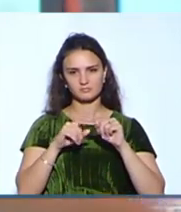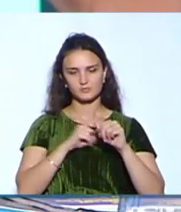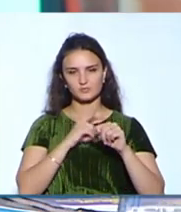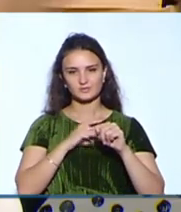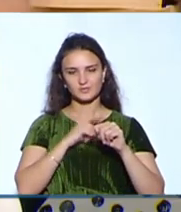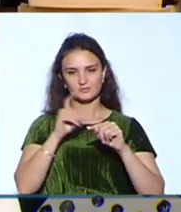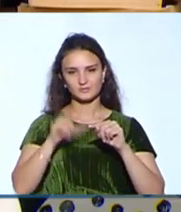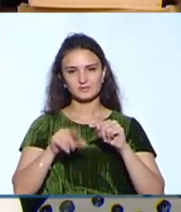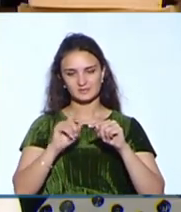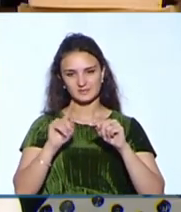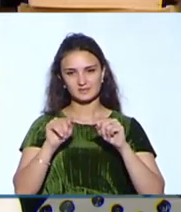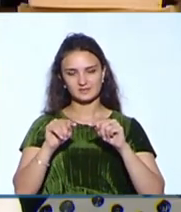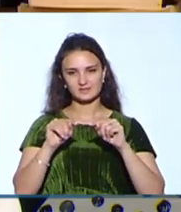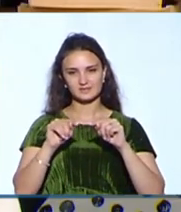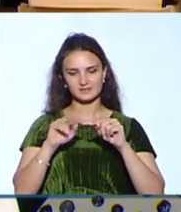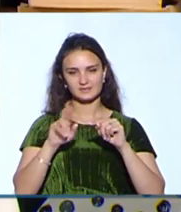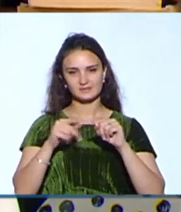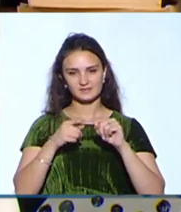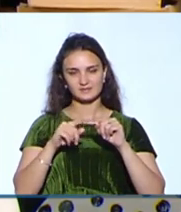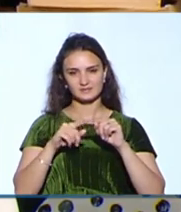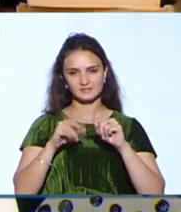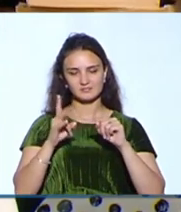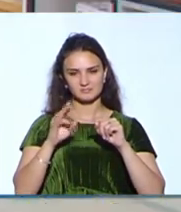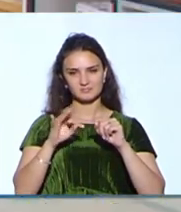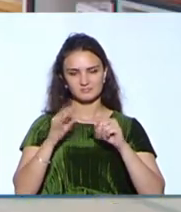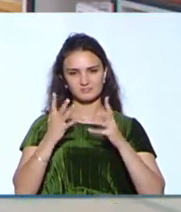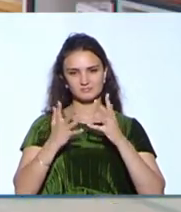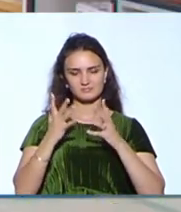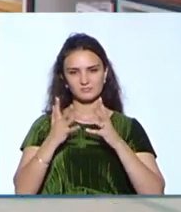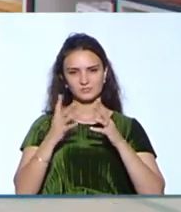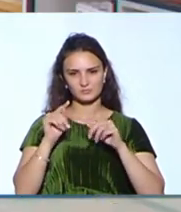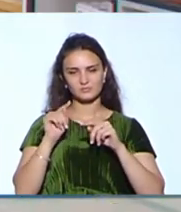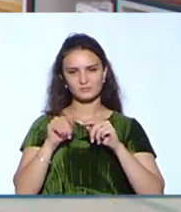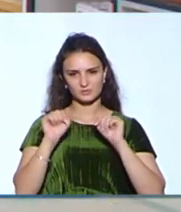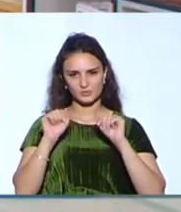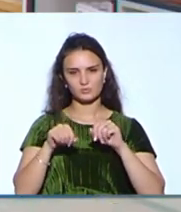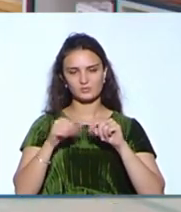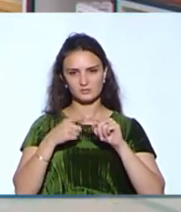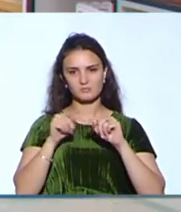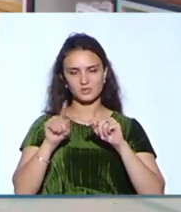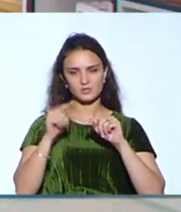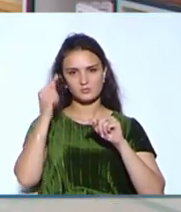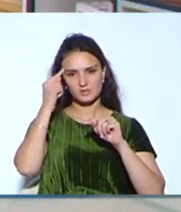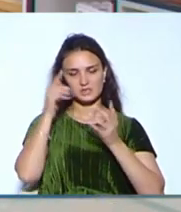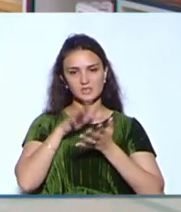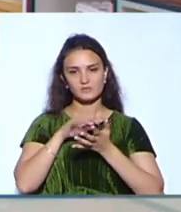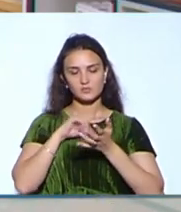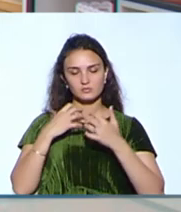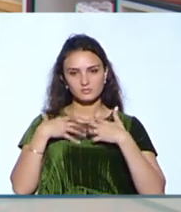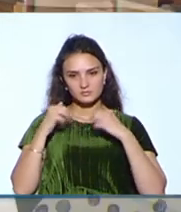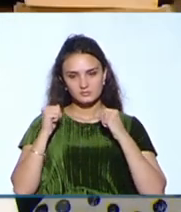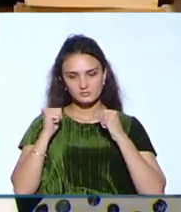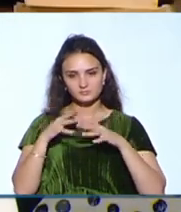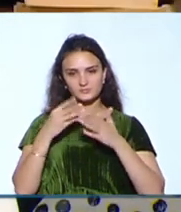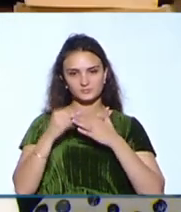ოსტატურად ჩამოაჭრის რამე. თუმცა მისთვის შეუძლია, თუ ჩაუღრმავდება მისთვის. რასაკვირვა, მას რომ ენერგია დაეხარჯა და ამისკენ